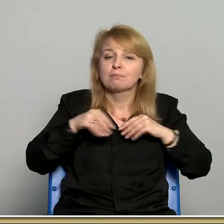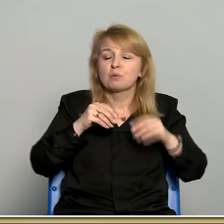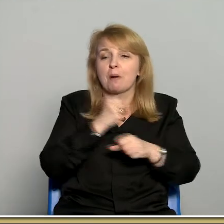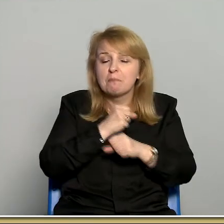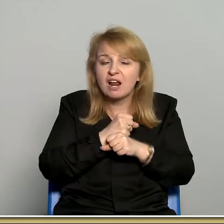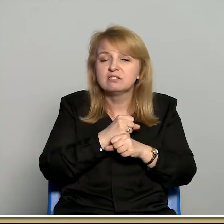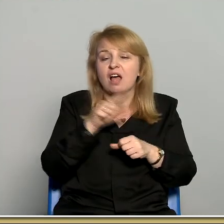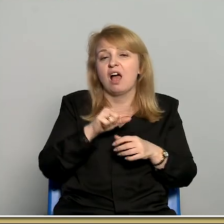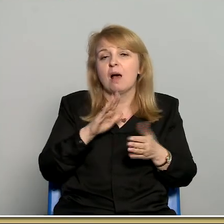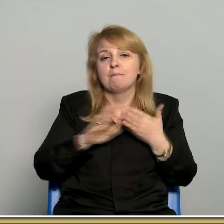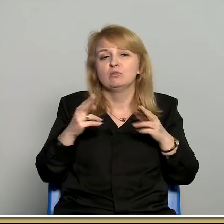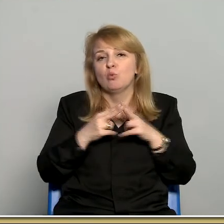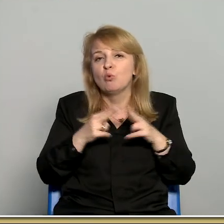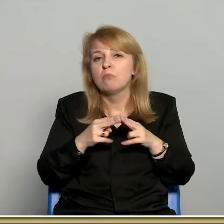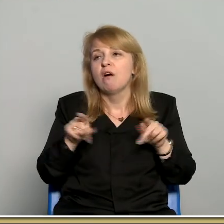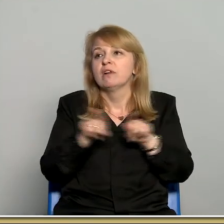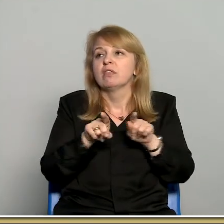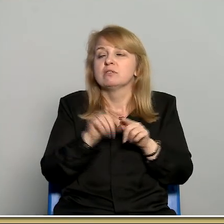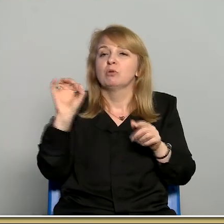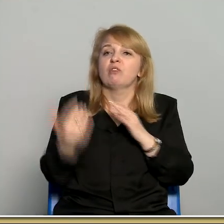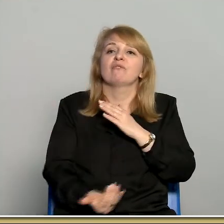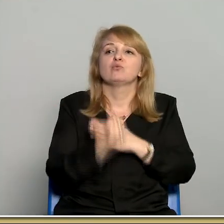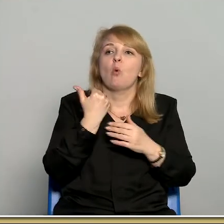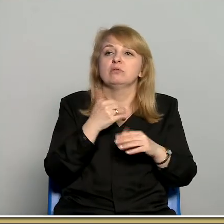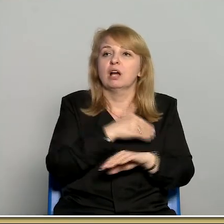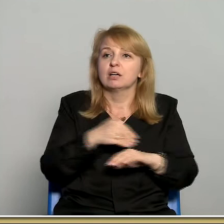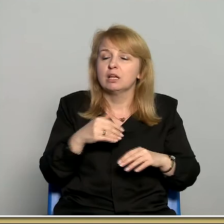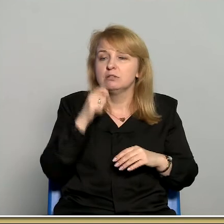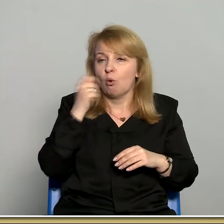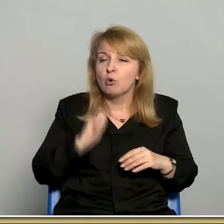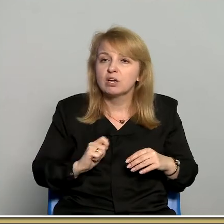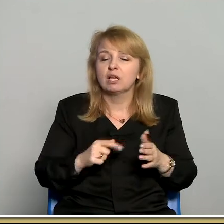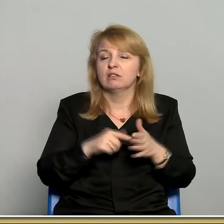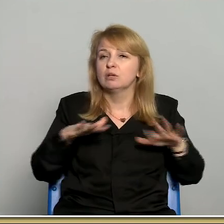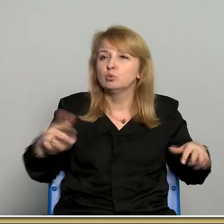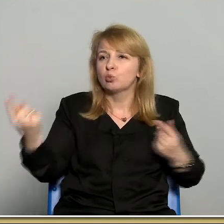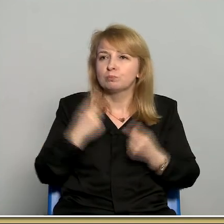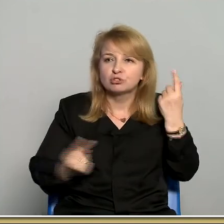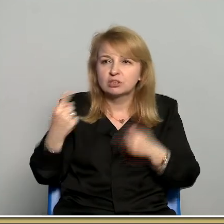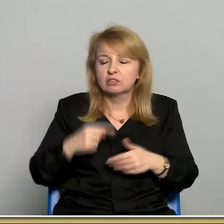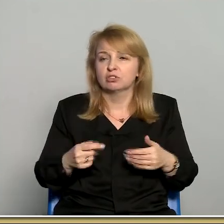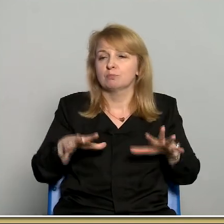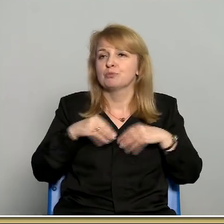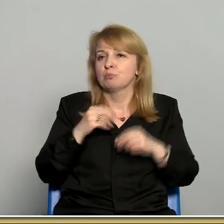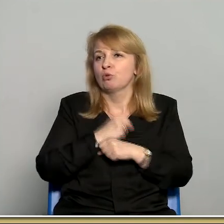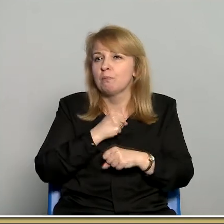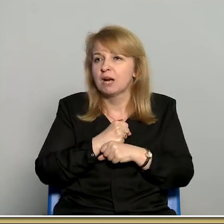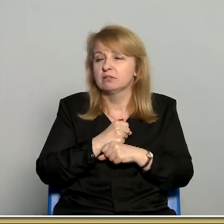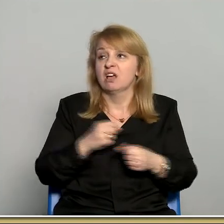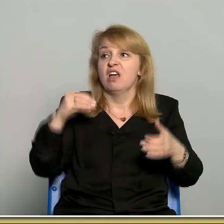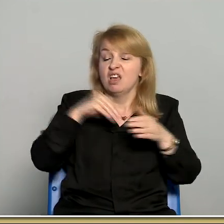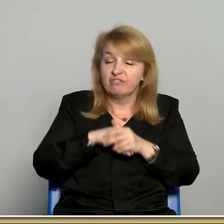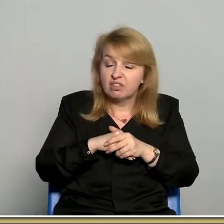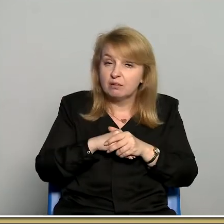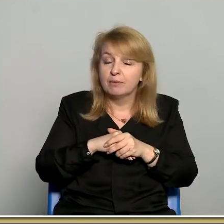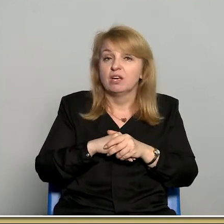osoby zza naszej wschodniej granicy, w ostatnim okresie, zwłaszcza przybysze z Ukrainy. W każdym razie to, co